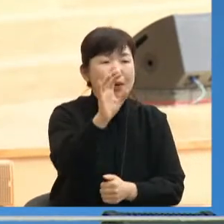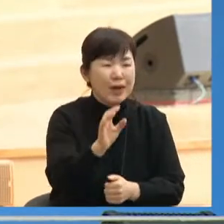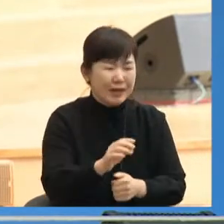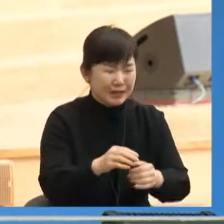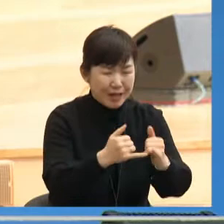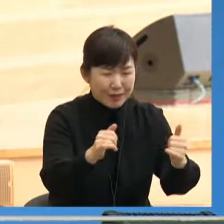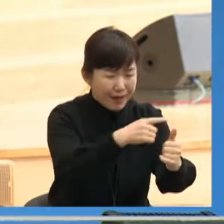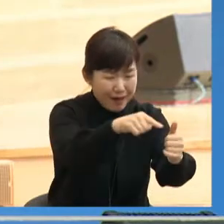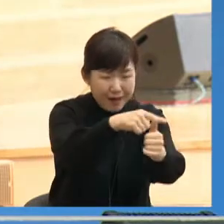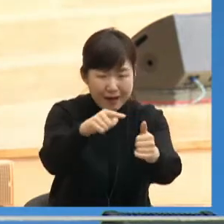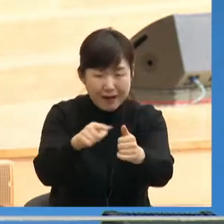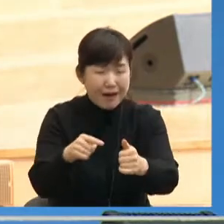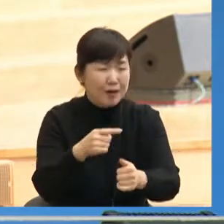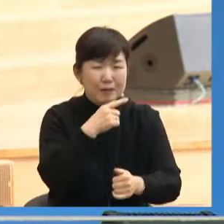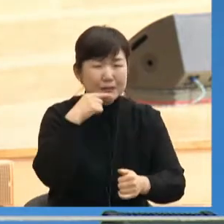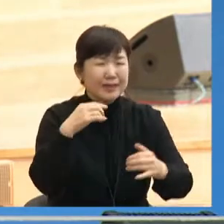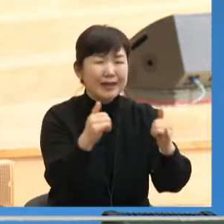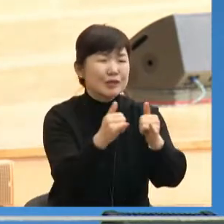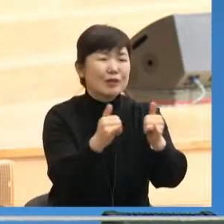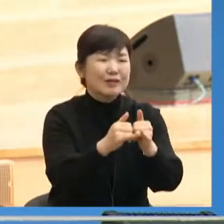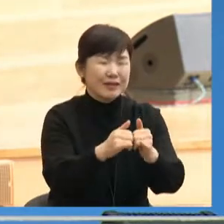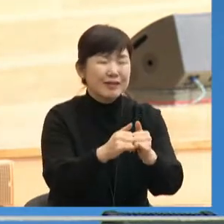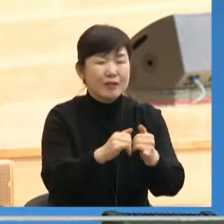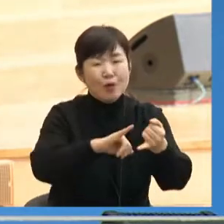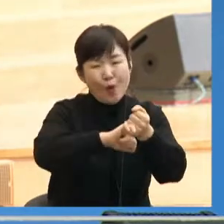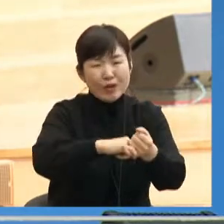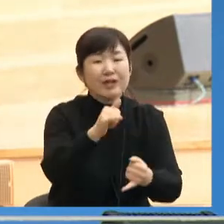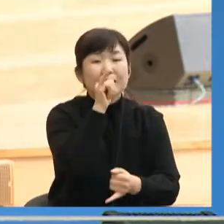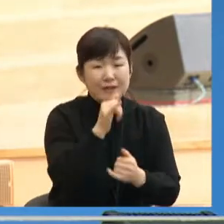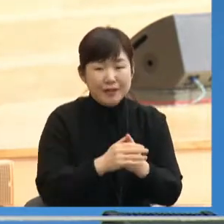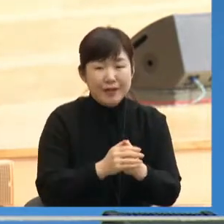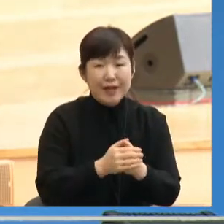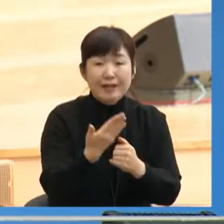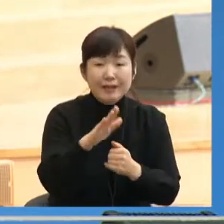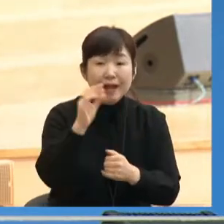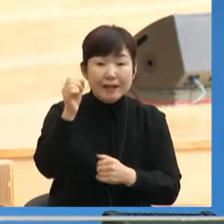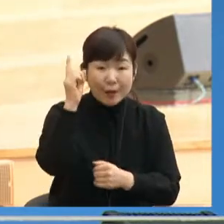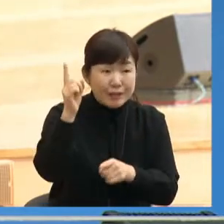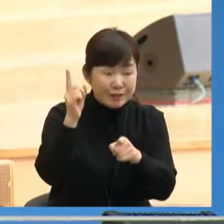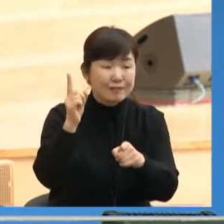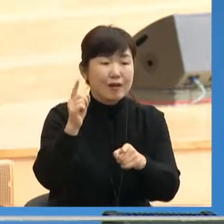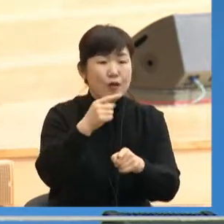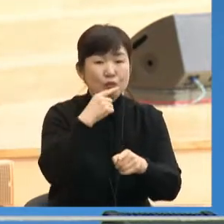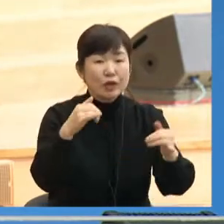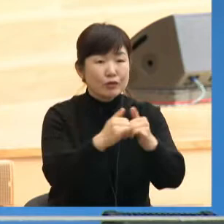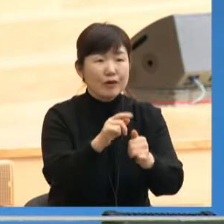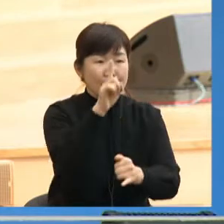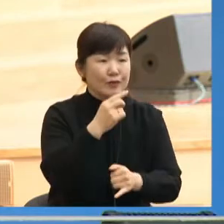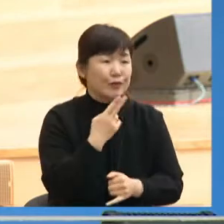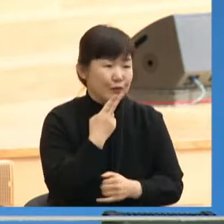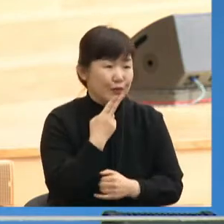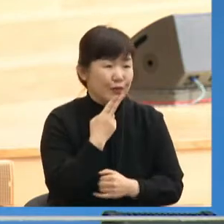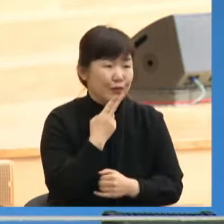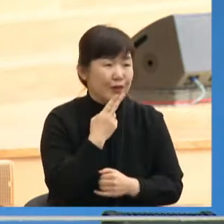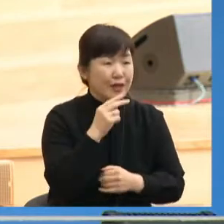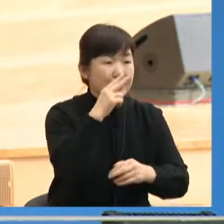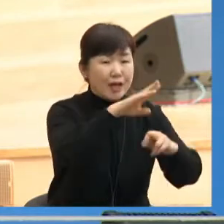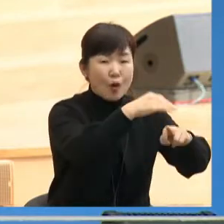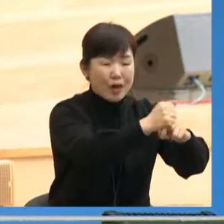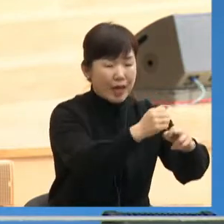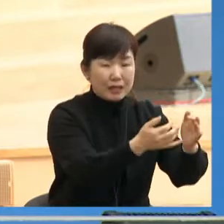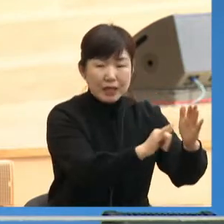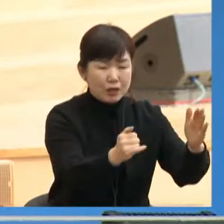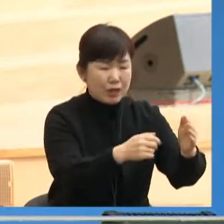죽이게 되었던 거죠. 다 피의 전쟁을 치르게 되어 있습니다. 그런데 여러분, 다윗은 피의 전쟁을 치르지 않습니다. 사울 왕의